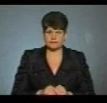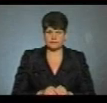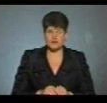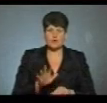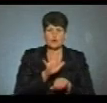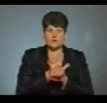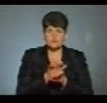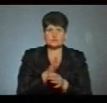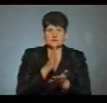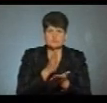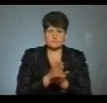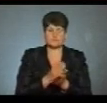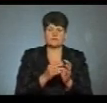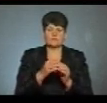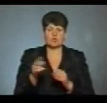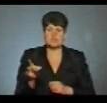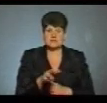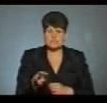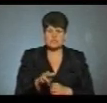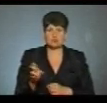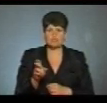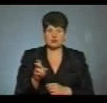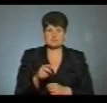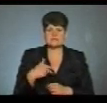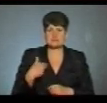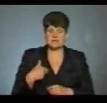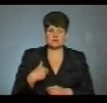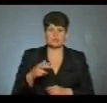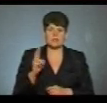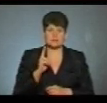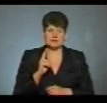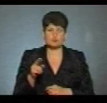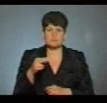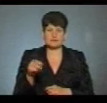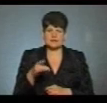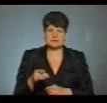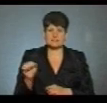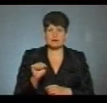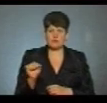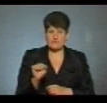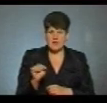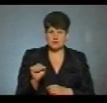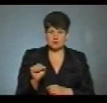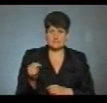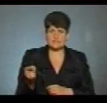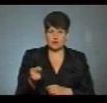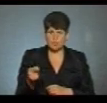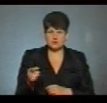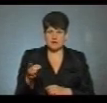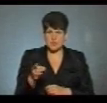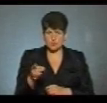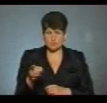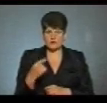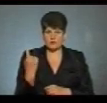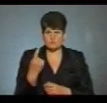COVID-19 зафіксували у Монастириському, Заліщицькому, Бучицькому, Чортківському, Кременецькому, Підгаєцькому, Теребовлянському, Тернопільському районах